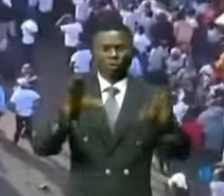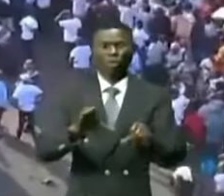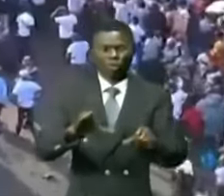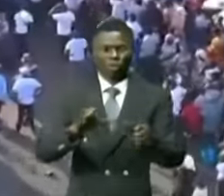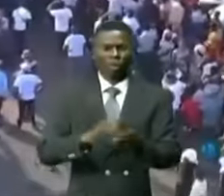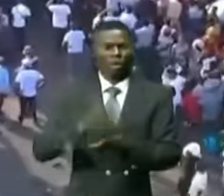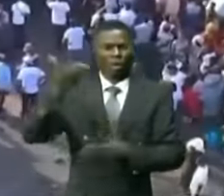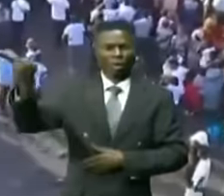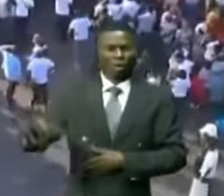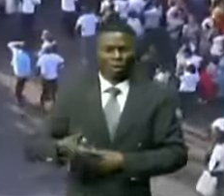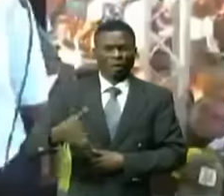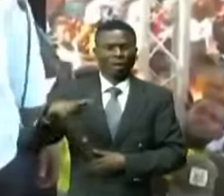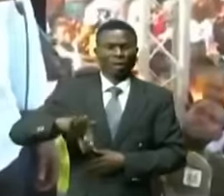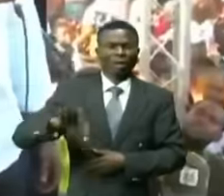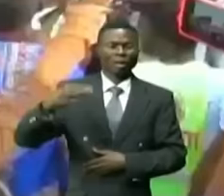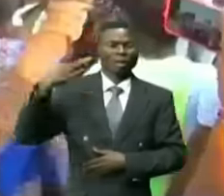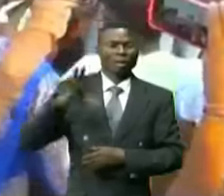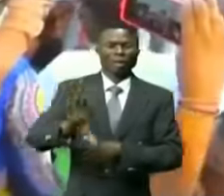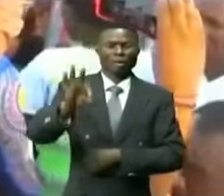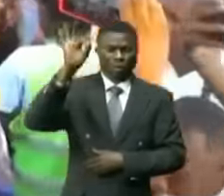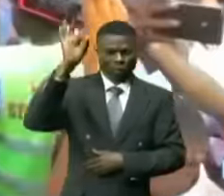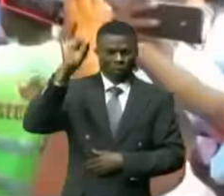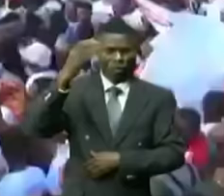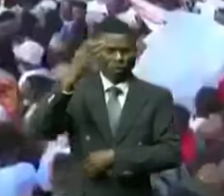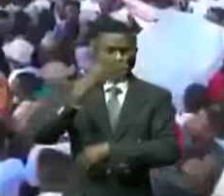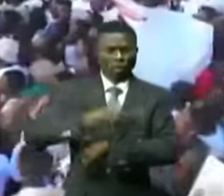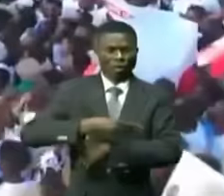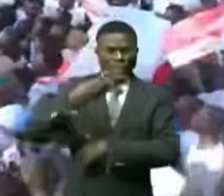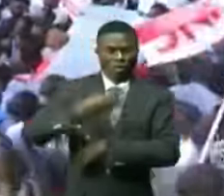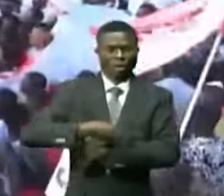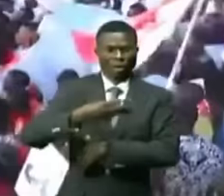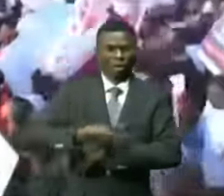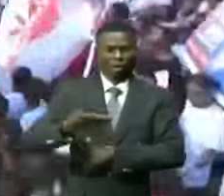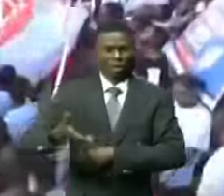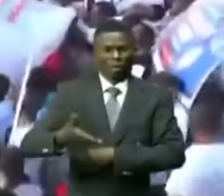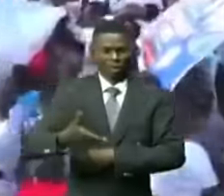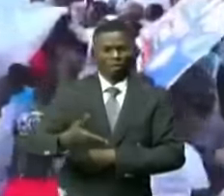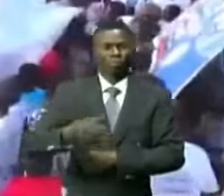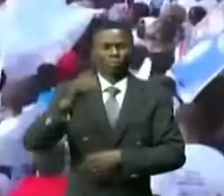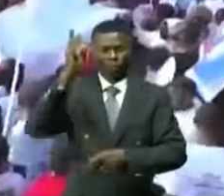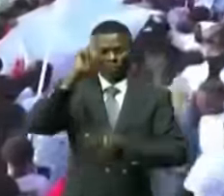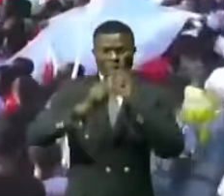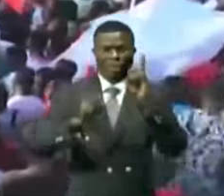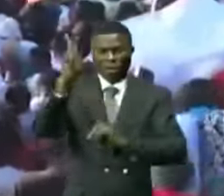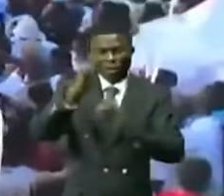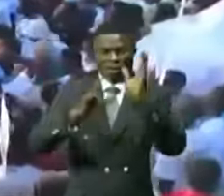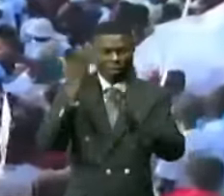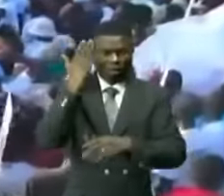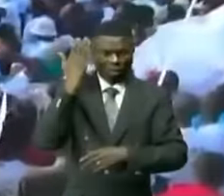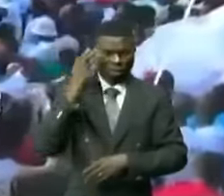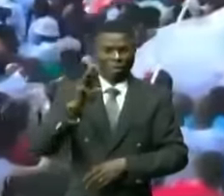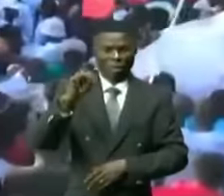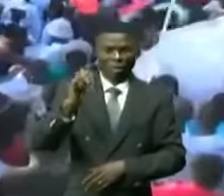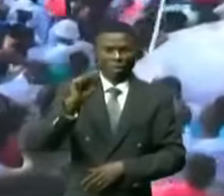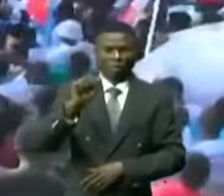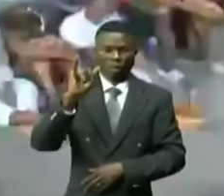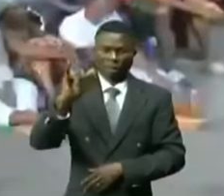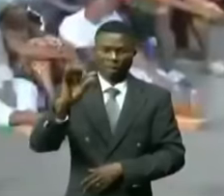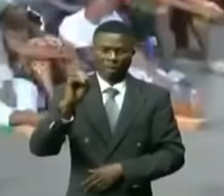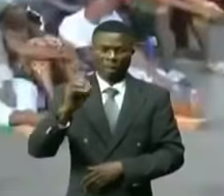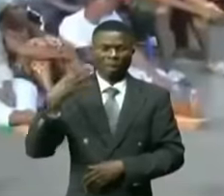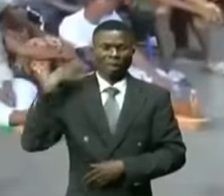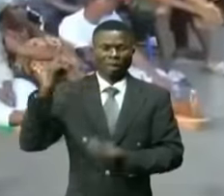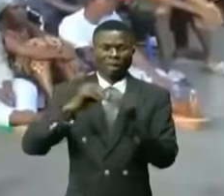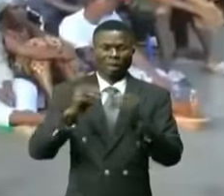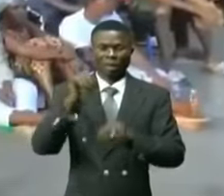Pour accueillir les choix de la région de Moamba dans sa circonscription électorale. L'élu du peuple, Mayomambeke Jean-Baudouin, candidat numéro 36,